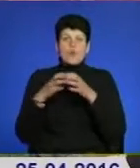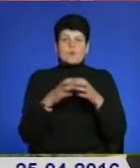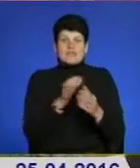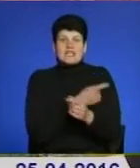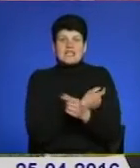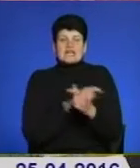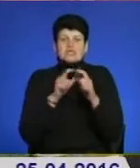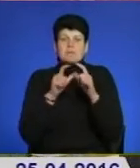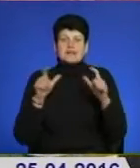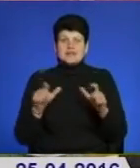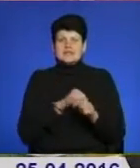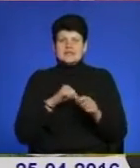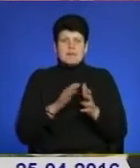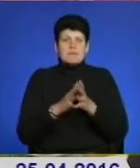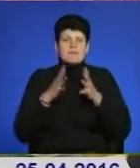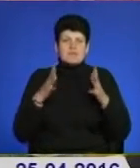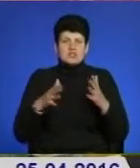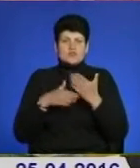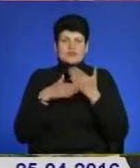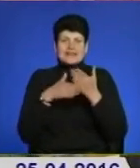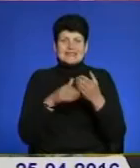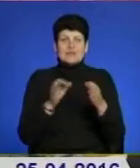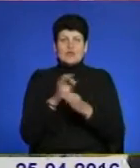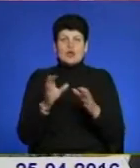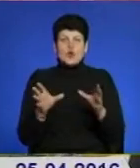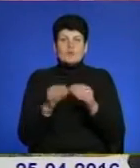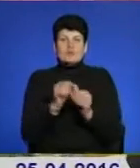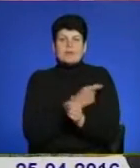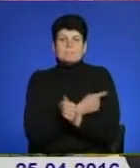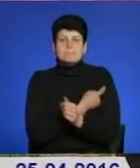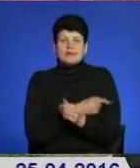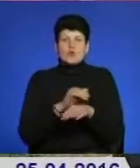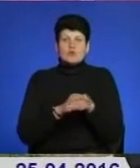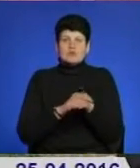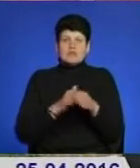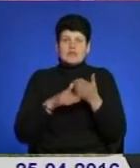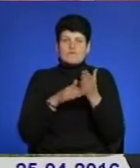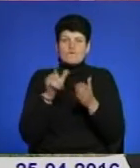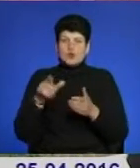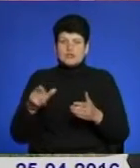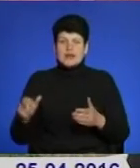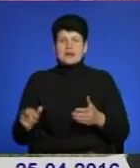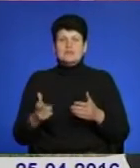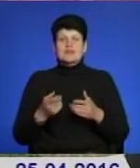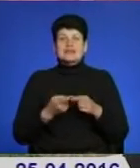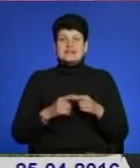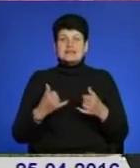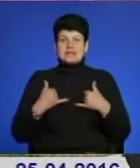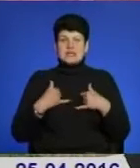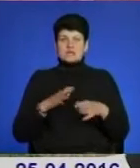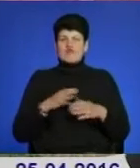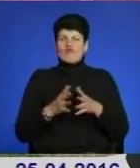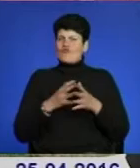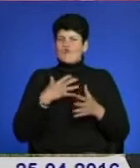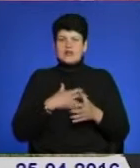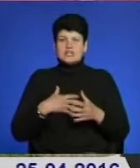одним з найбільших проєктів волонтерських, де об'єднані медики і гуманітарні волонтери. Тому для нас це такий важливий крок, що